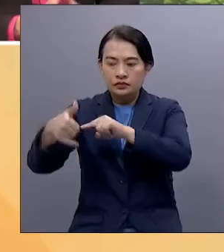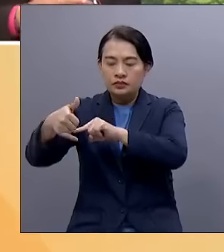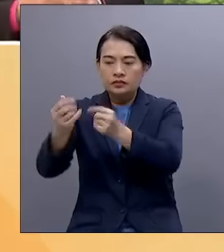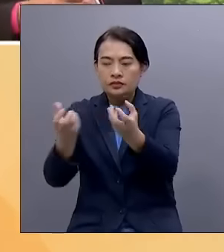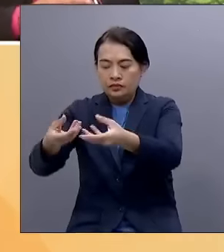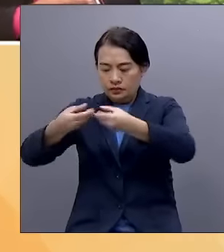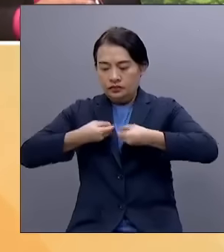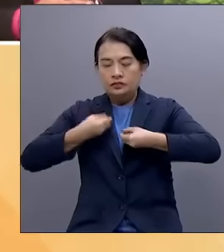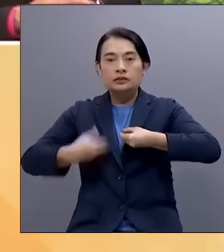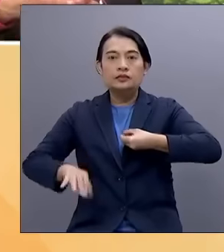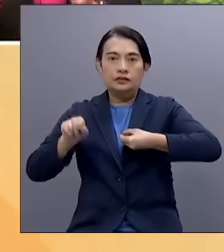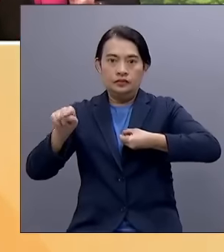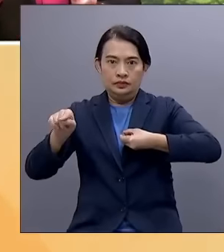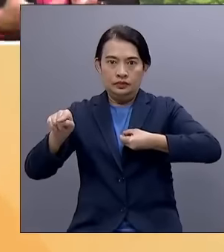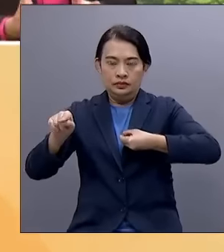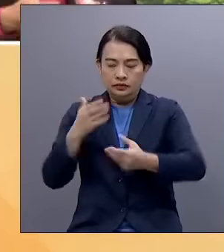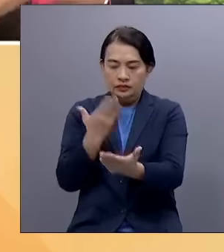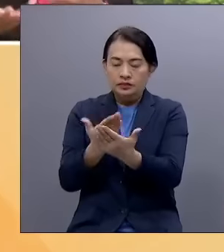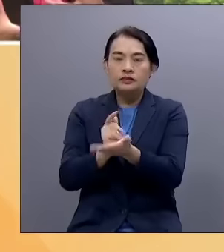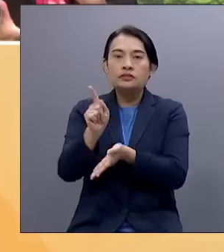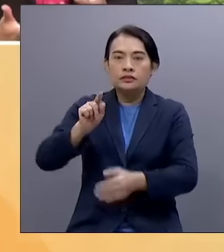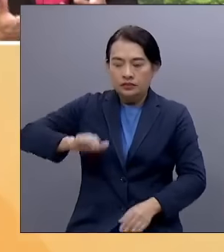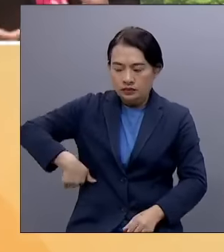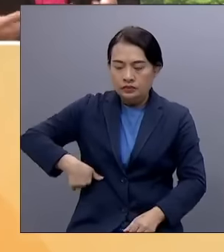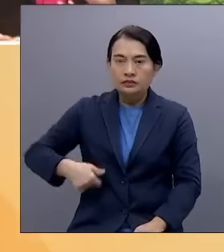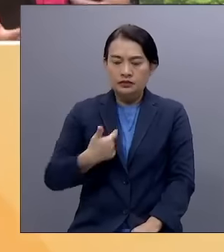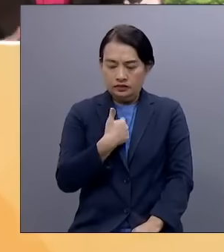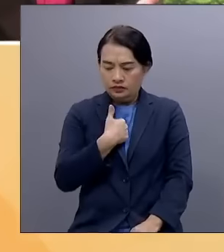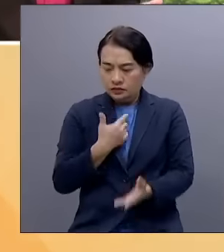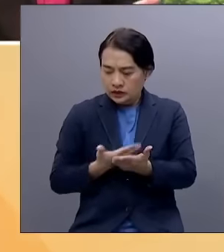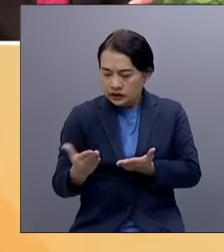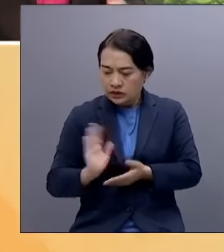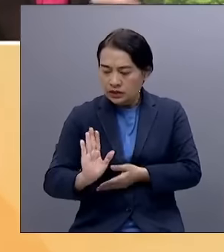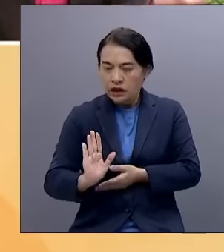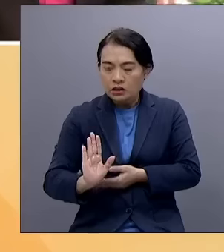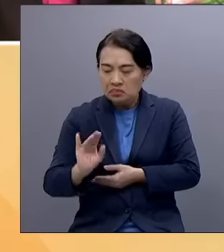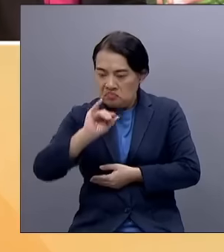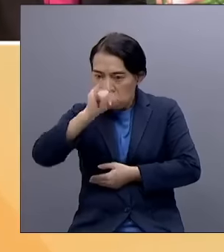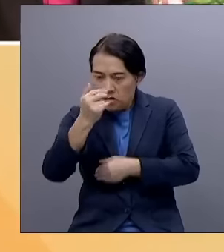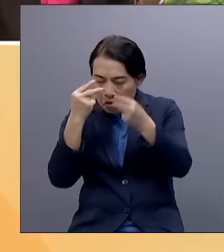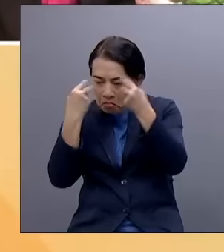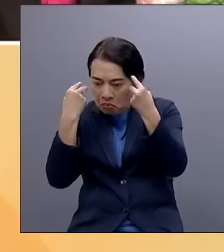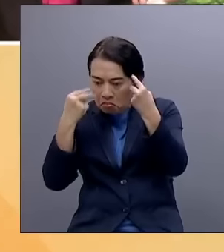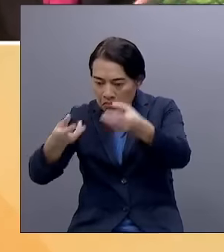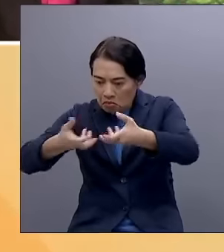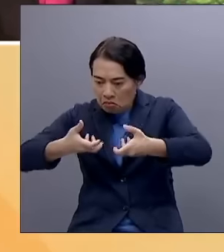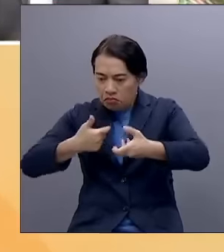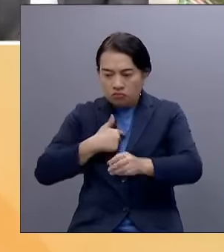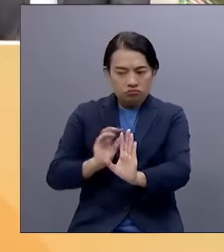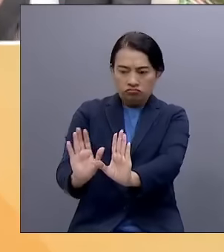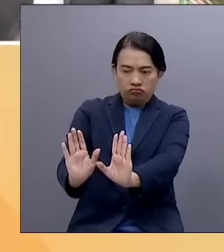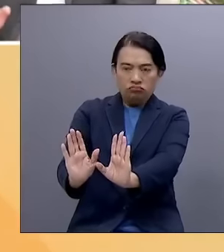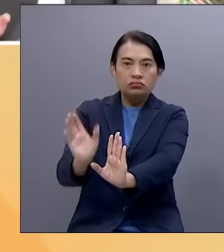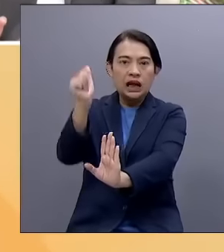ทางแล้วกรณีเนี้ยบถึงว่าของบางอย่างเเราไม่ได้ซื้อมิจฉาชีพอาจจะมาเนียนเราปฏิเสธได้มั้ครับถ้าเป็นกรณี